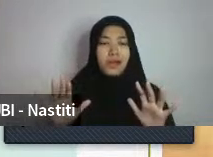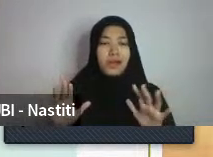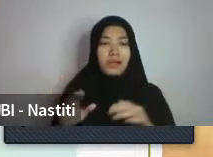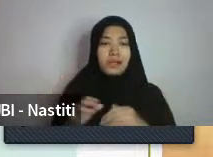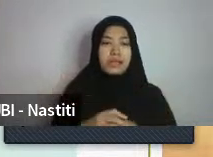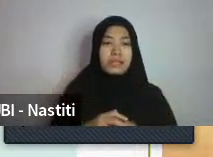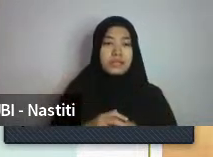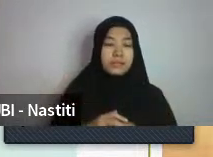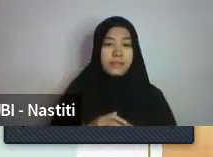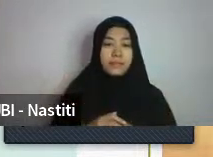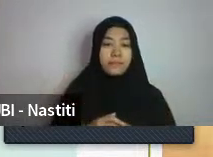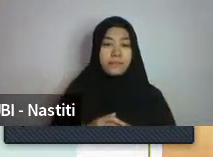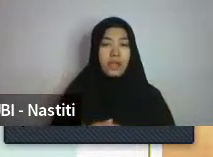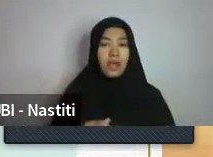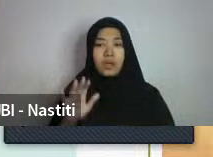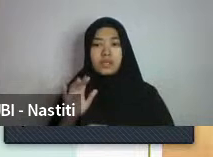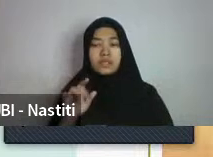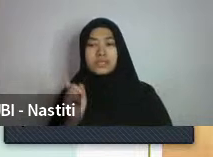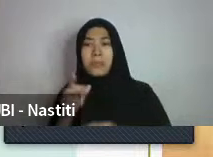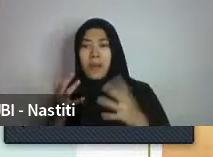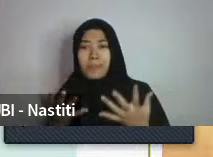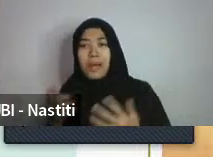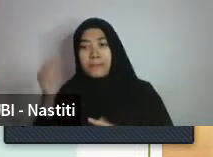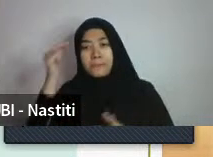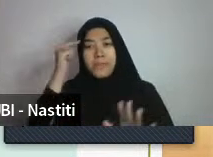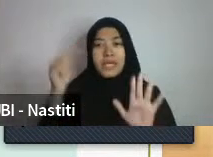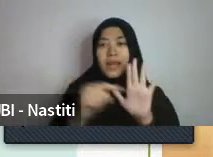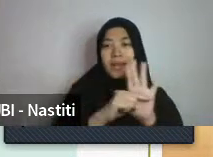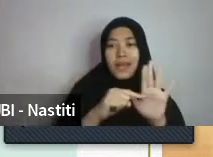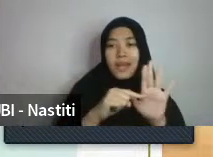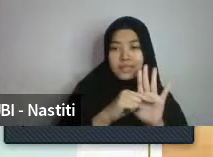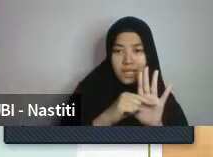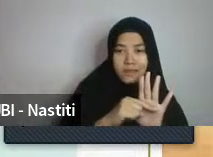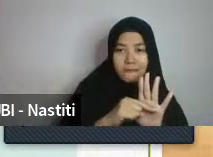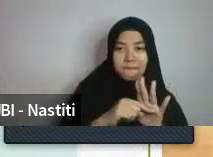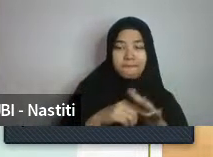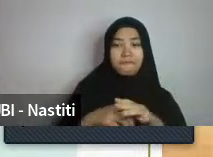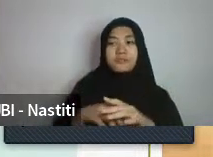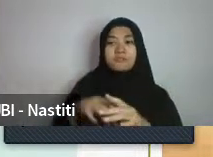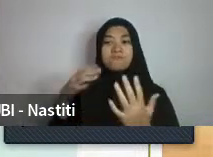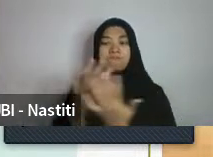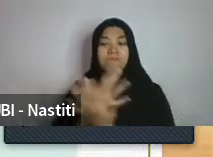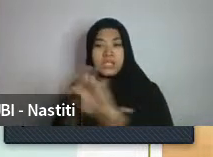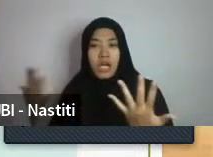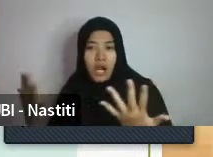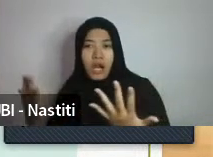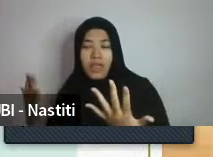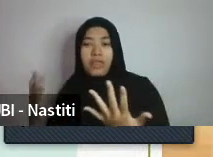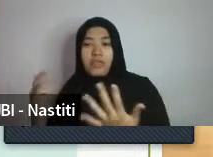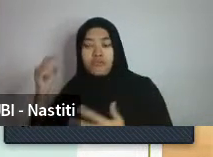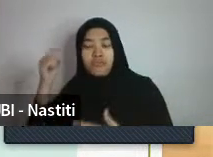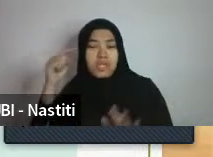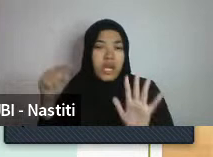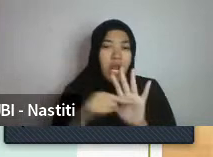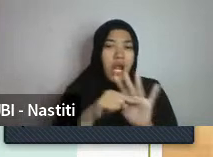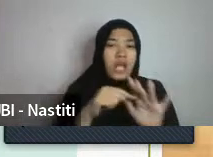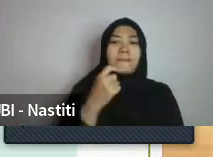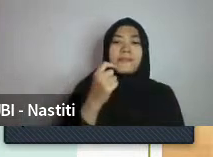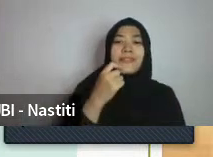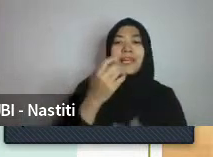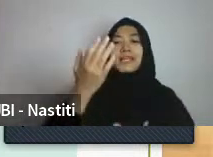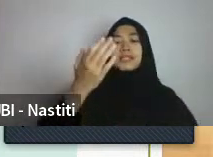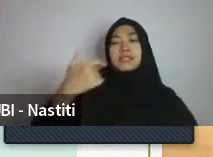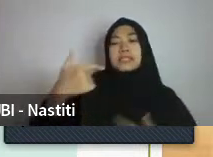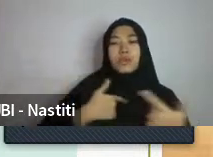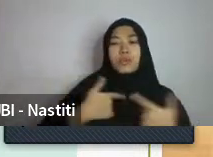stigma, takutnya dengan adanya diskriminasi, membuat pasien dan keluarga itu tidak